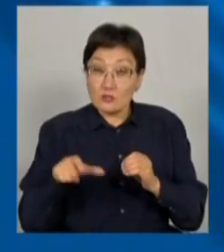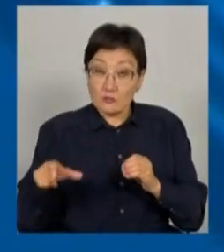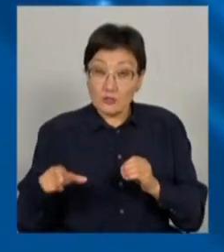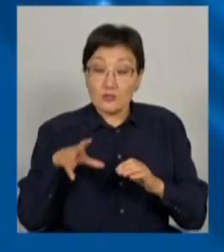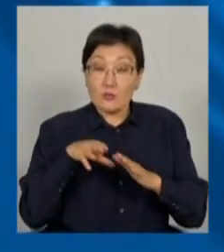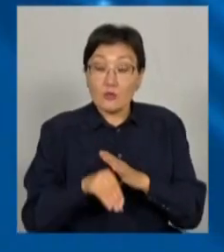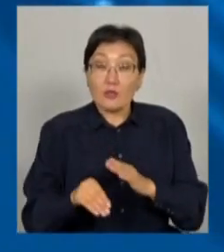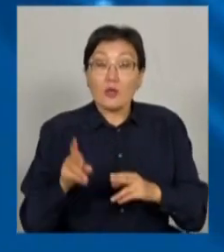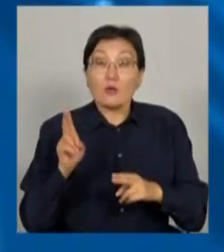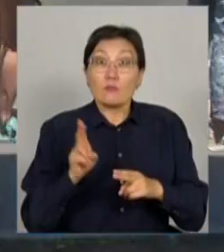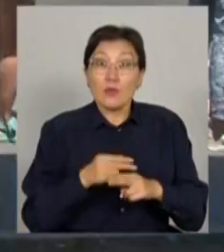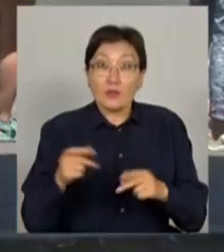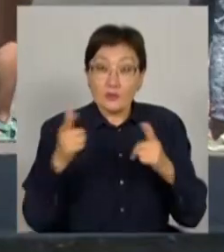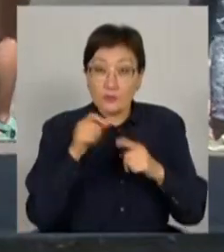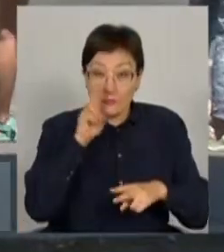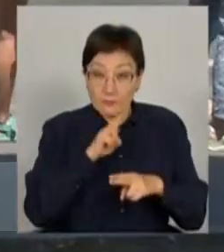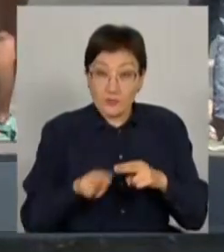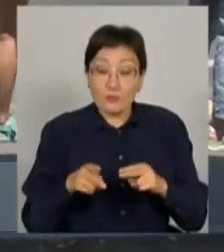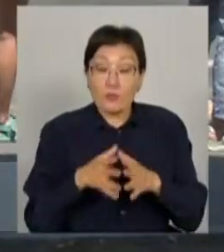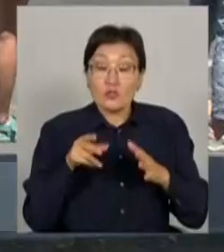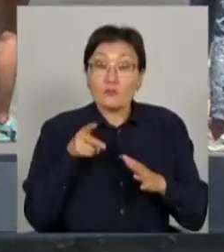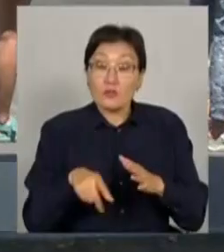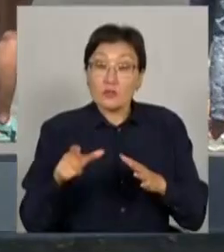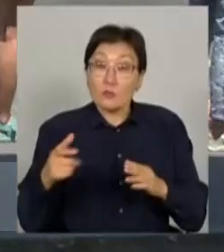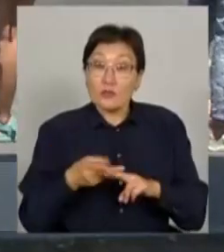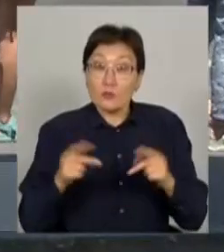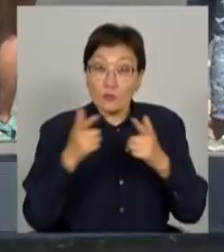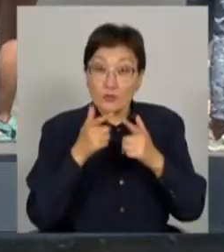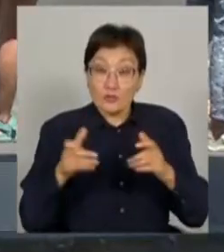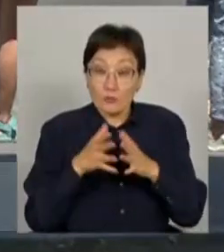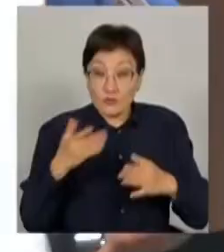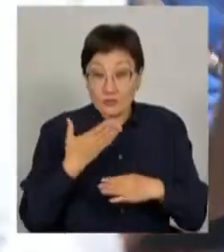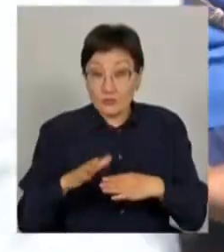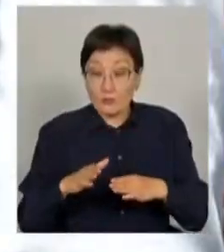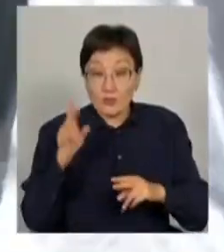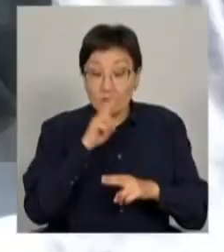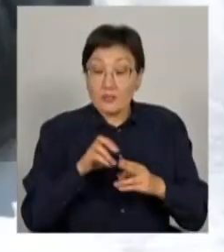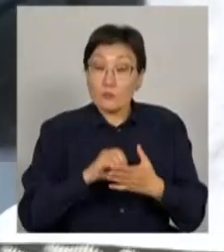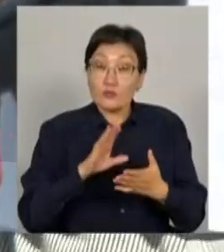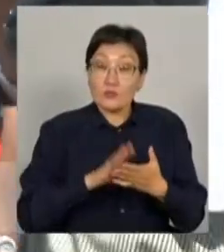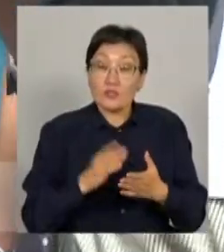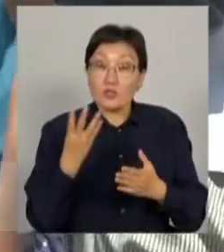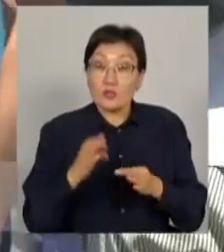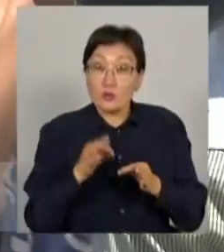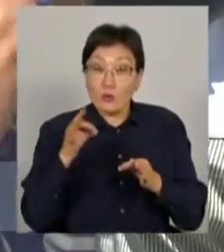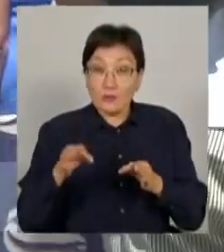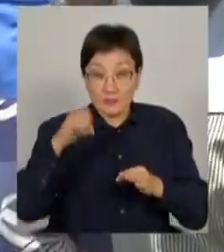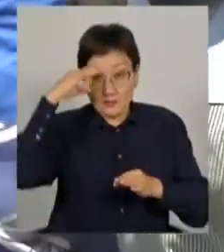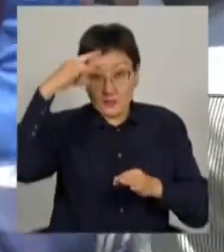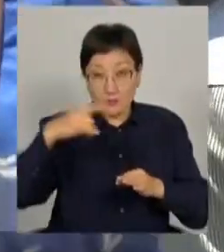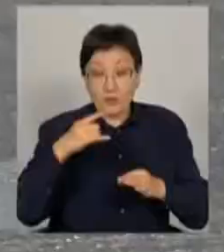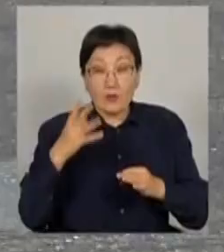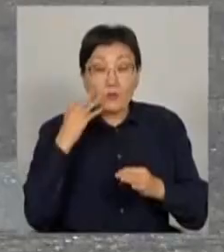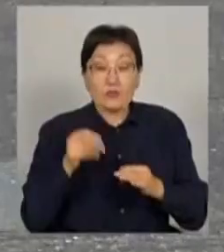человек. Из них без вести пропали свыше 2 тысяч. При этом, по данным ведомства, большая часть пропавших зарегистрировали в 4 регионах страны. В